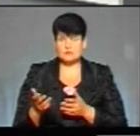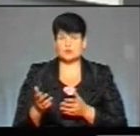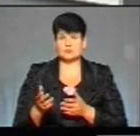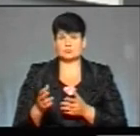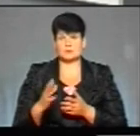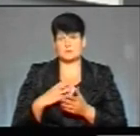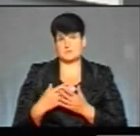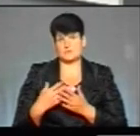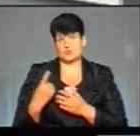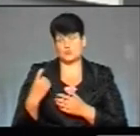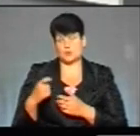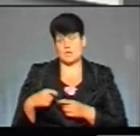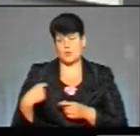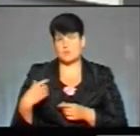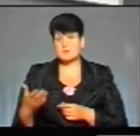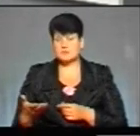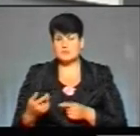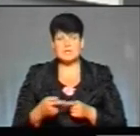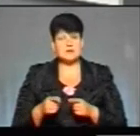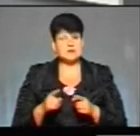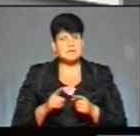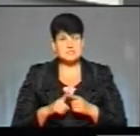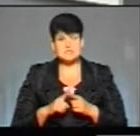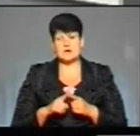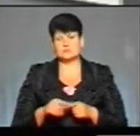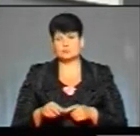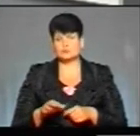майже 100 кілометрів. І це, в принципі, по методиці було